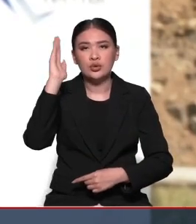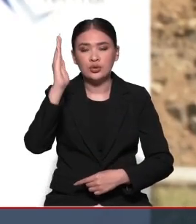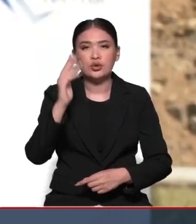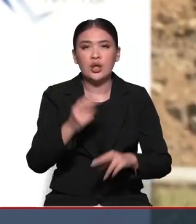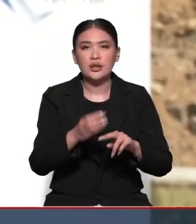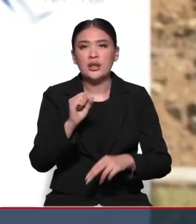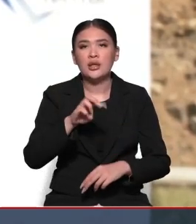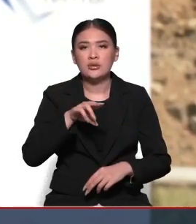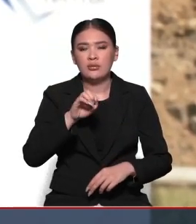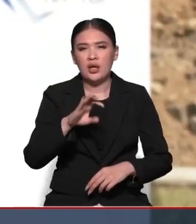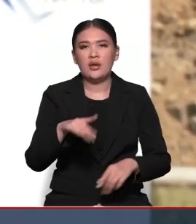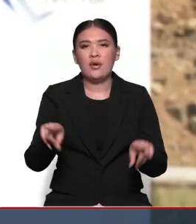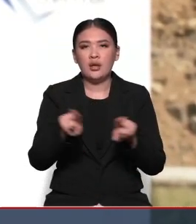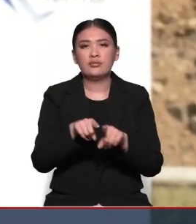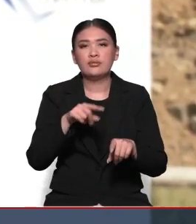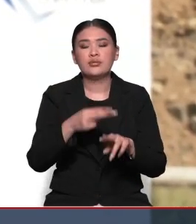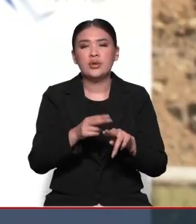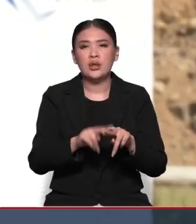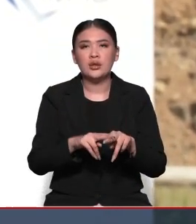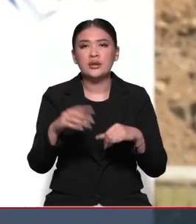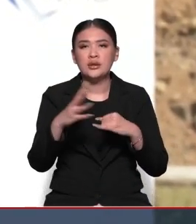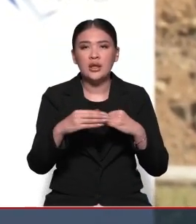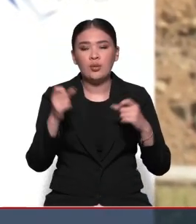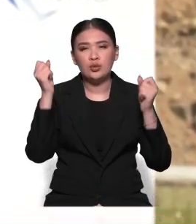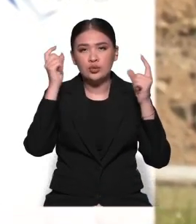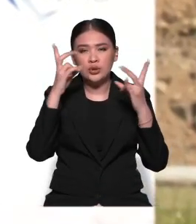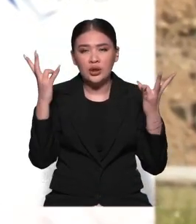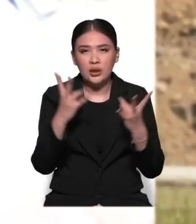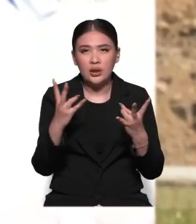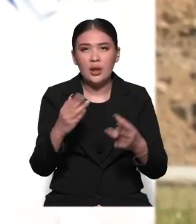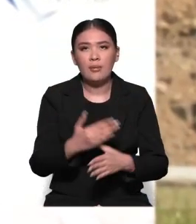сад пае изучали недры земли А мы должны раскрыть в них потенциал помогать